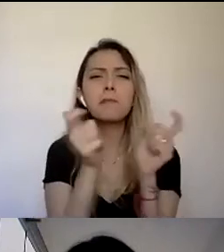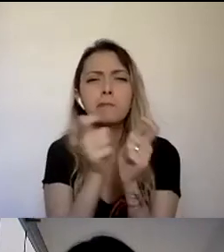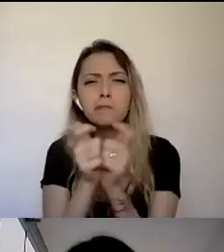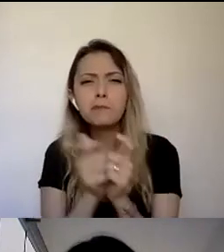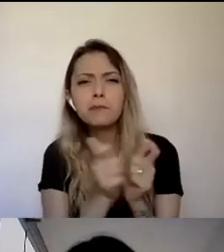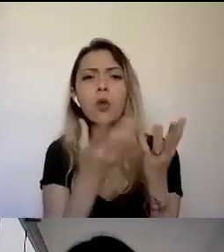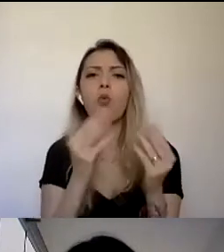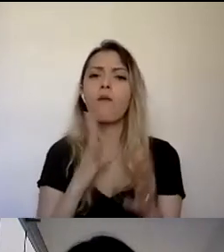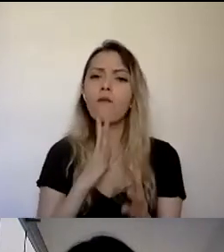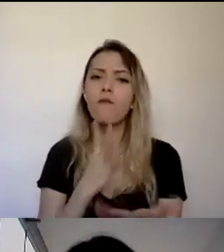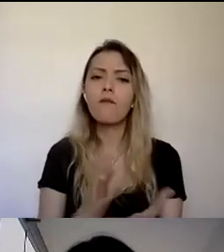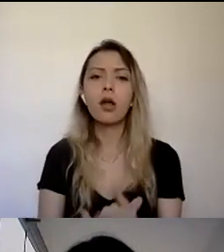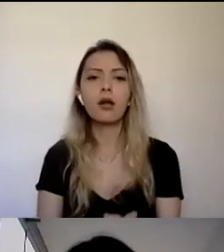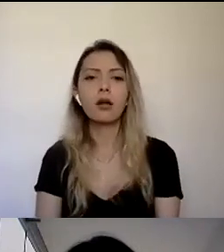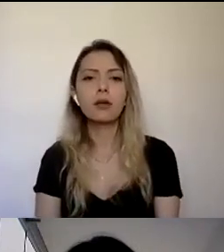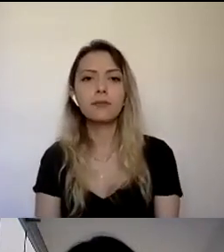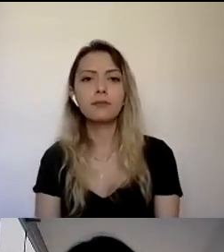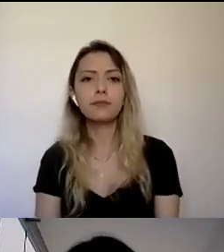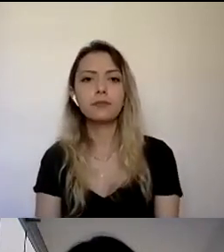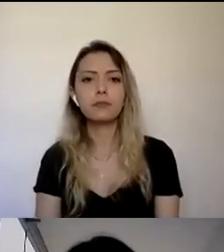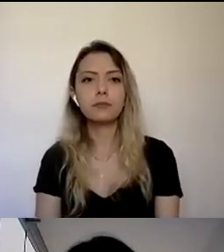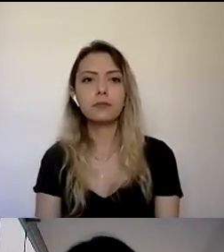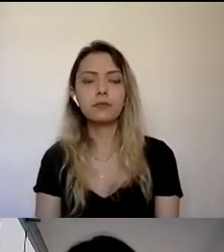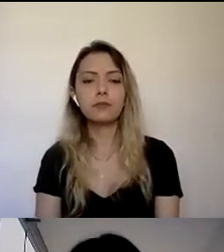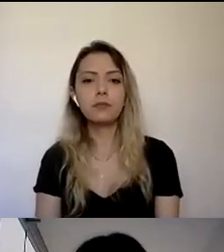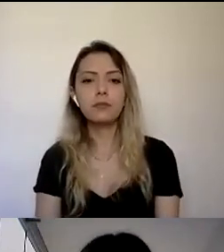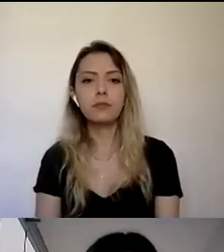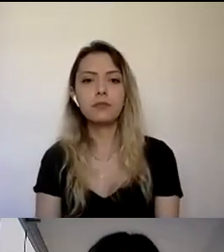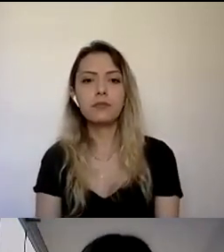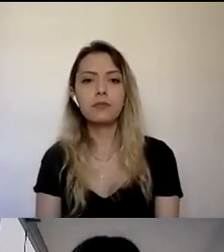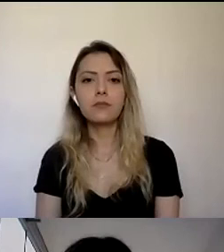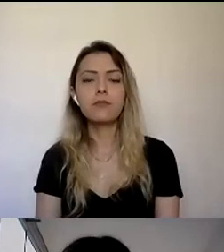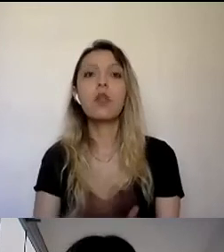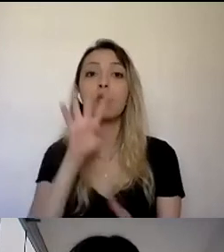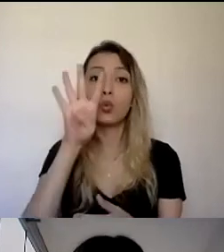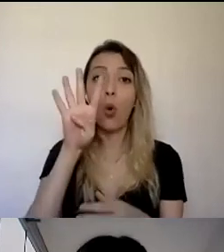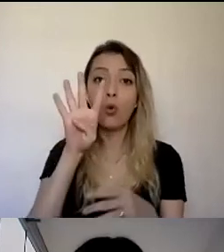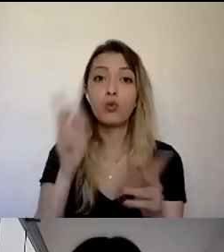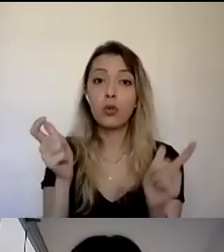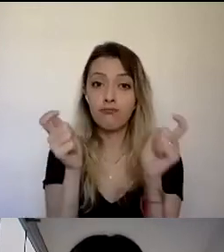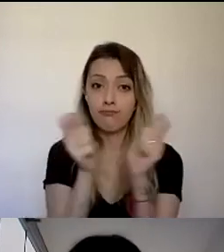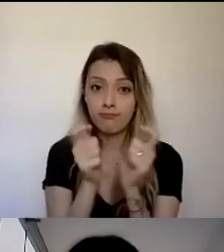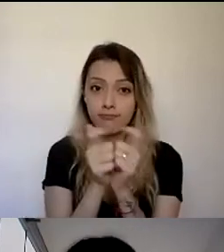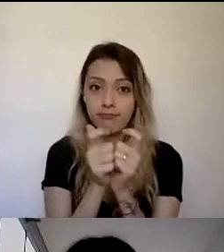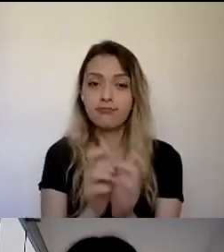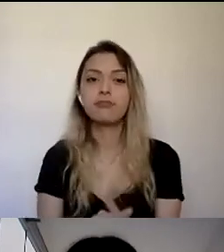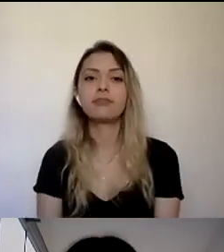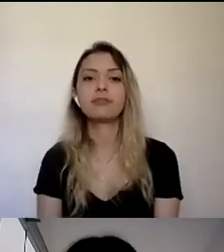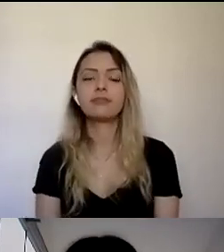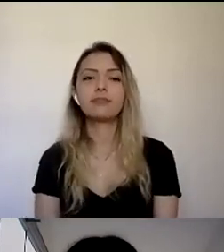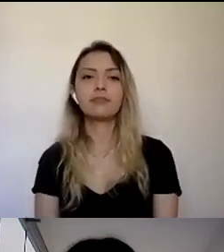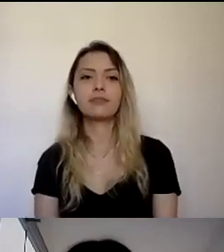Başar Kültür Sanat Vakfı gibi farklı kuruluşların olduğu dört yapı bir araya geldi. Dördüncüyü hatırlayamadım, sen